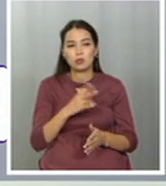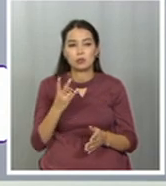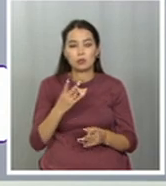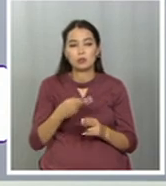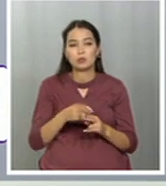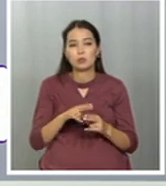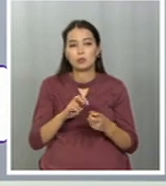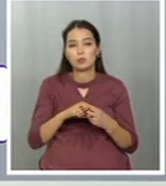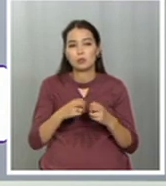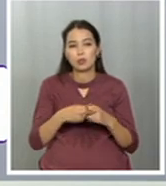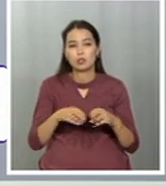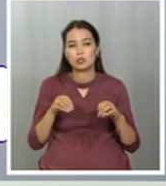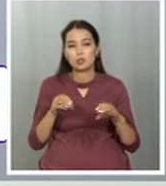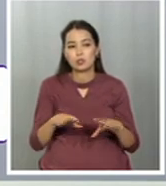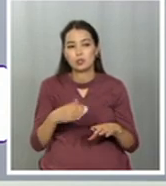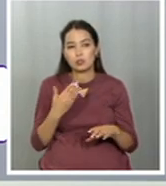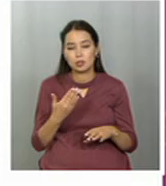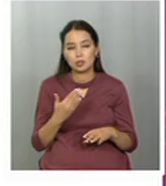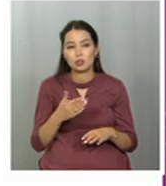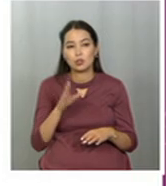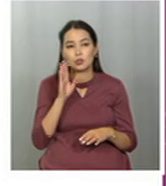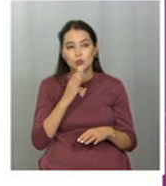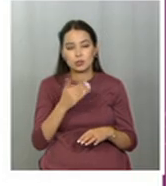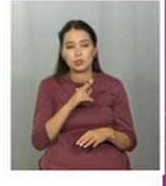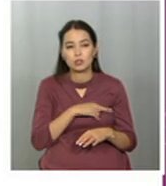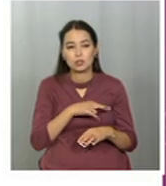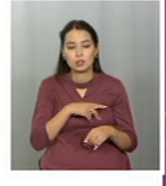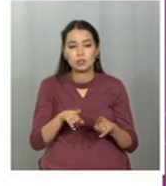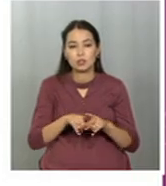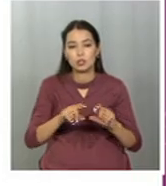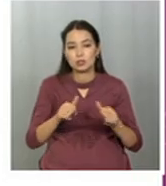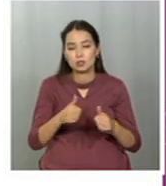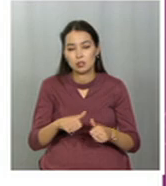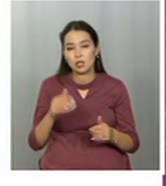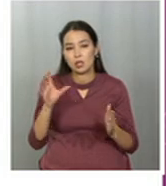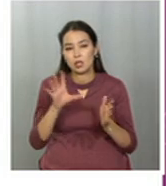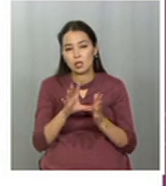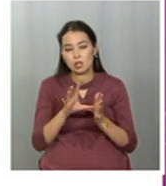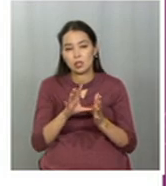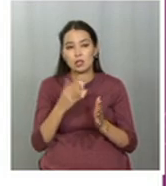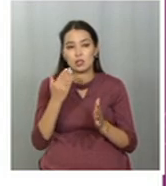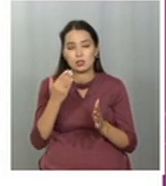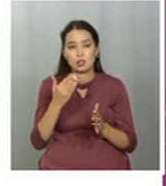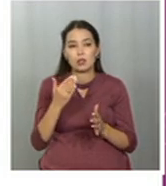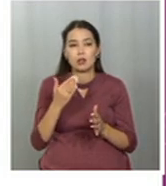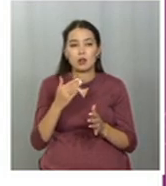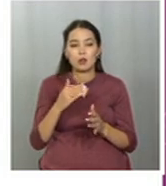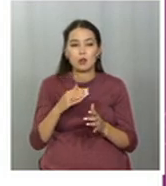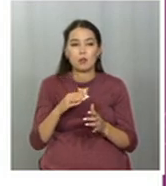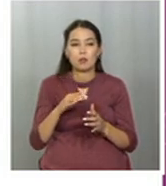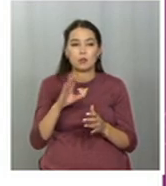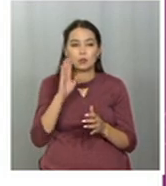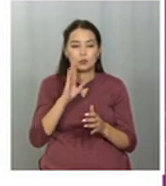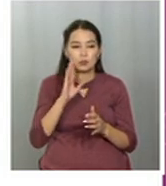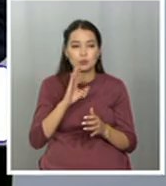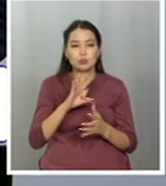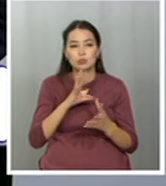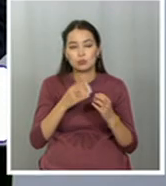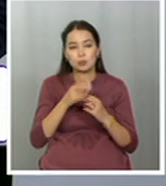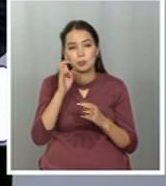мәселені шешуде, яғни су ресурстары арқылы электр энергиясын өндіріп, мемлекет аумағында көптеген проблемаларды шешуге